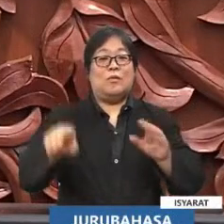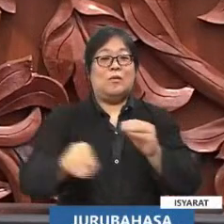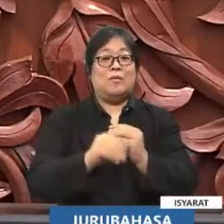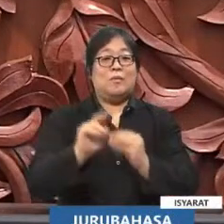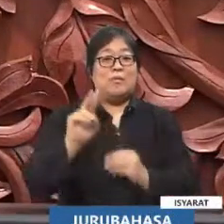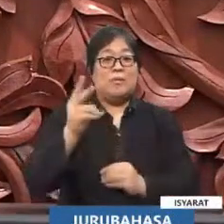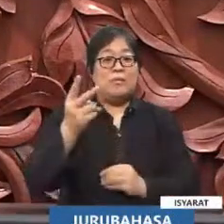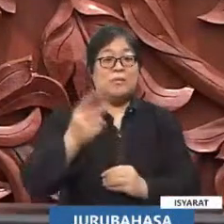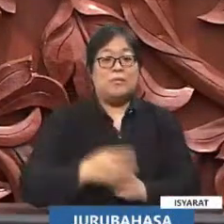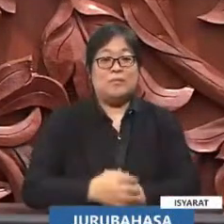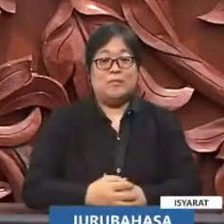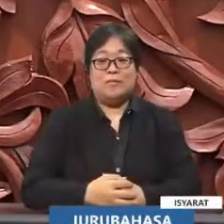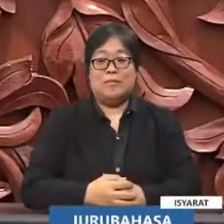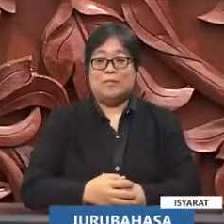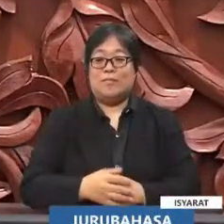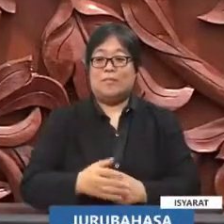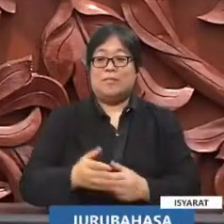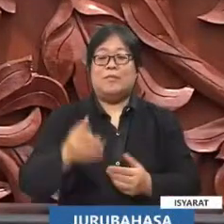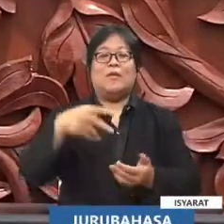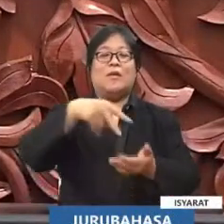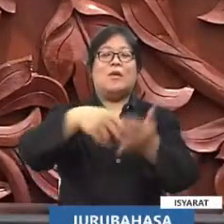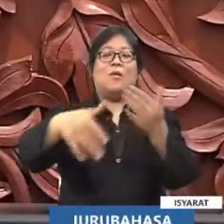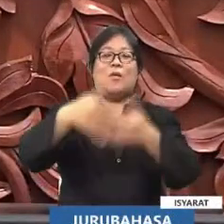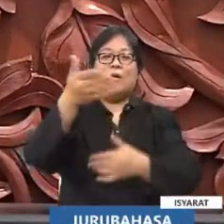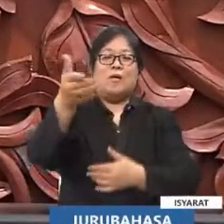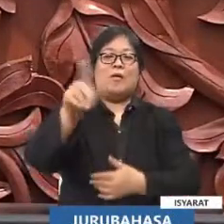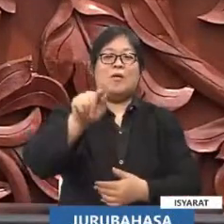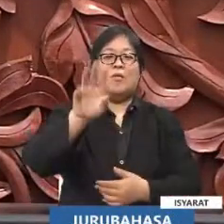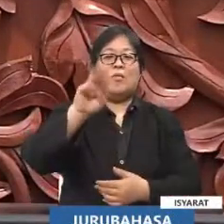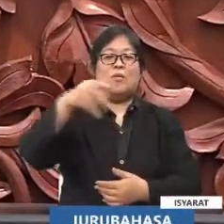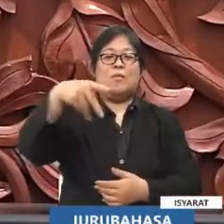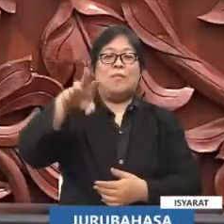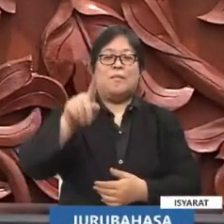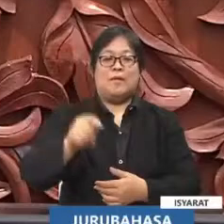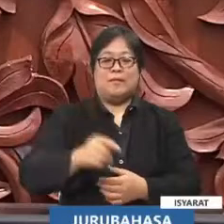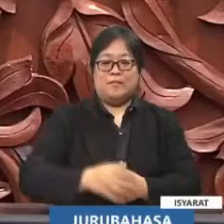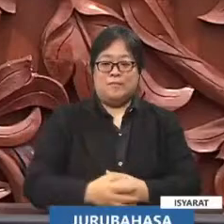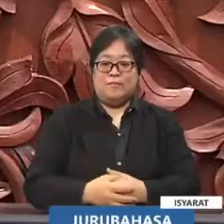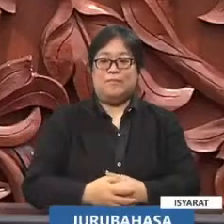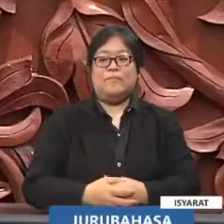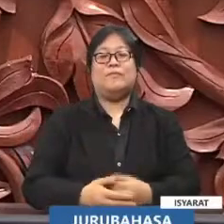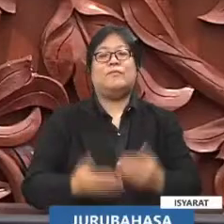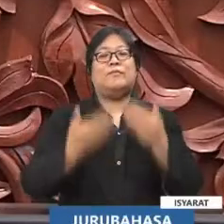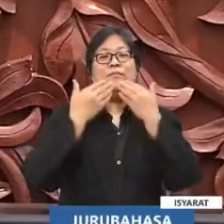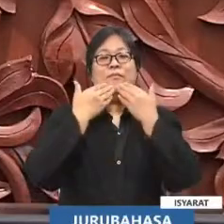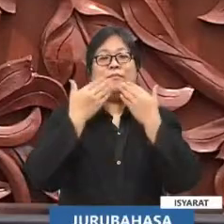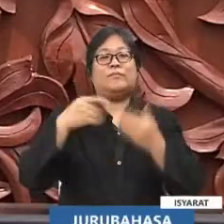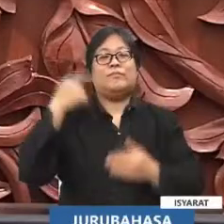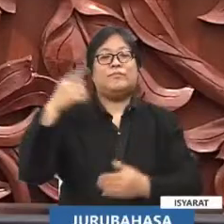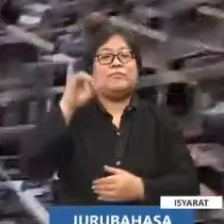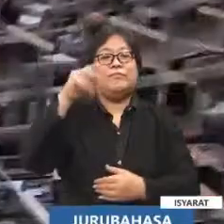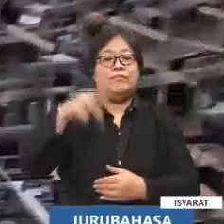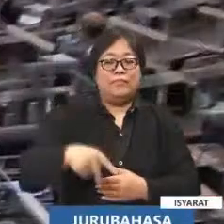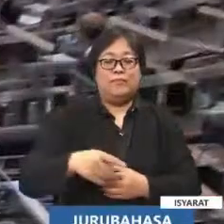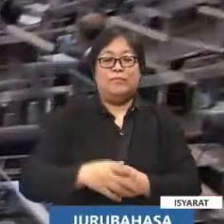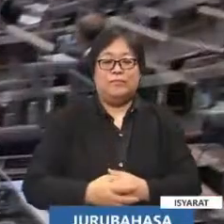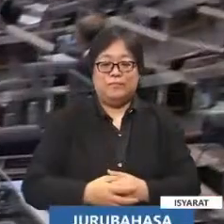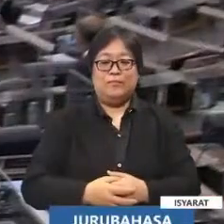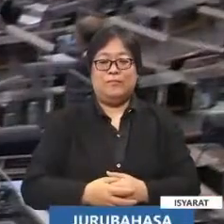kedua yang telah berdiri awal. Saya minta Yang Berhormat Tumpat. Terima kasih Tuan Yang Dipertua.